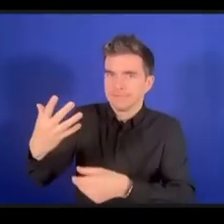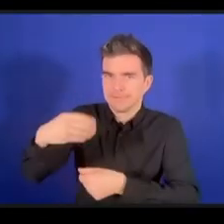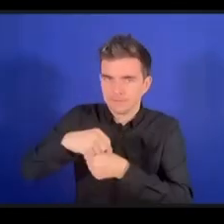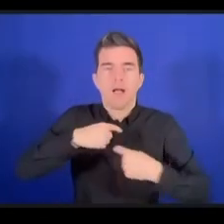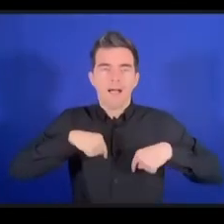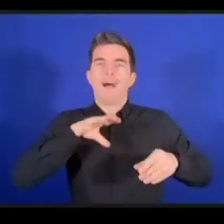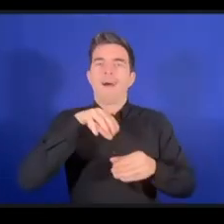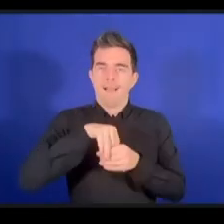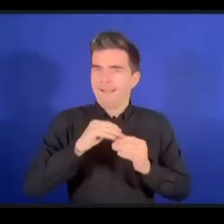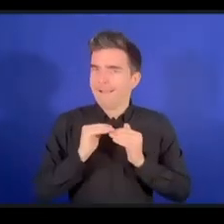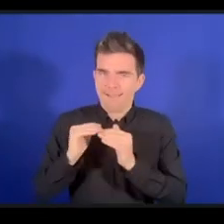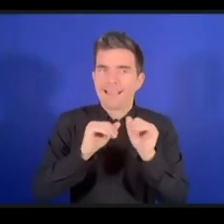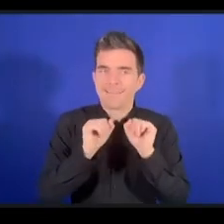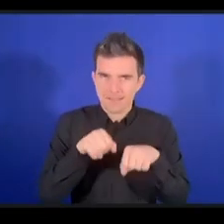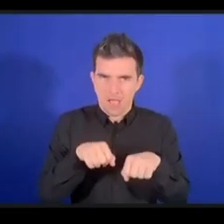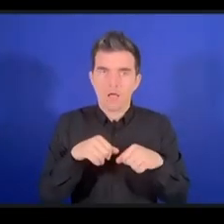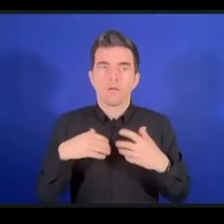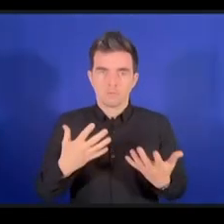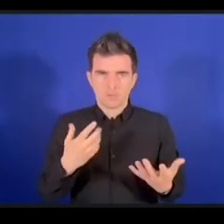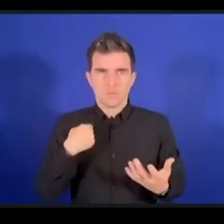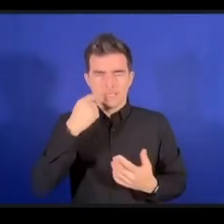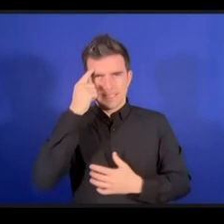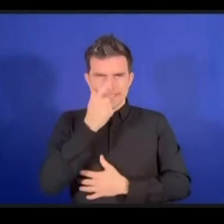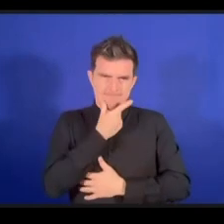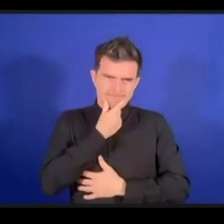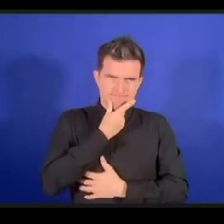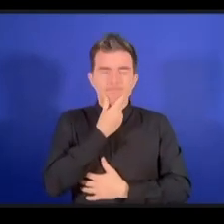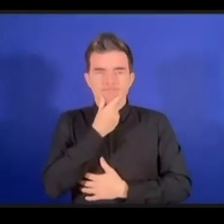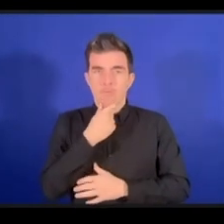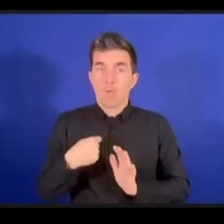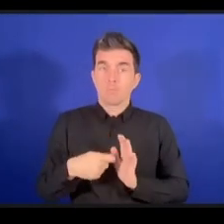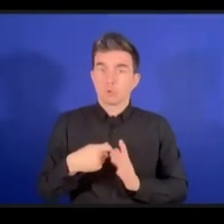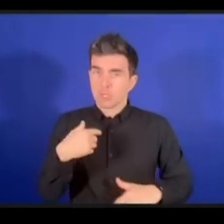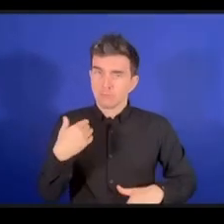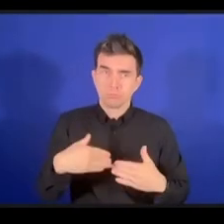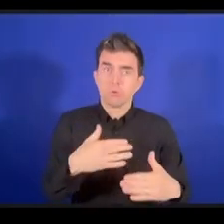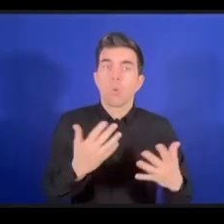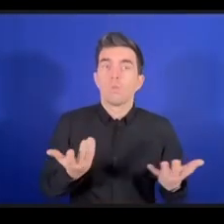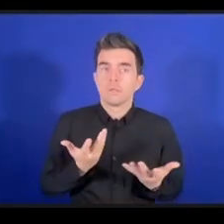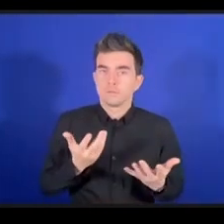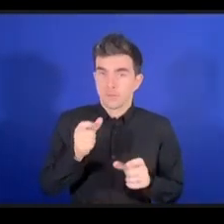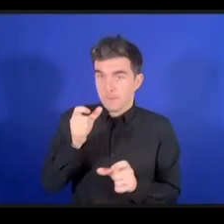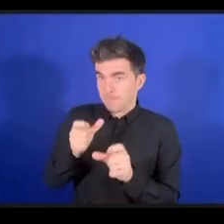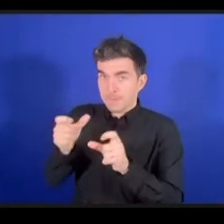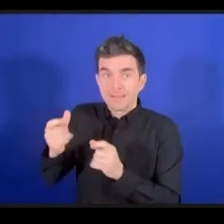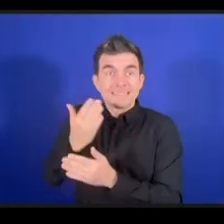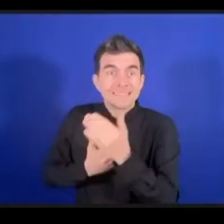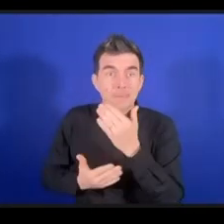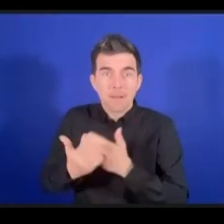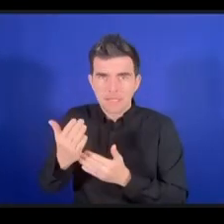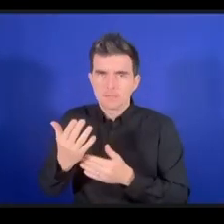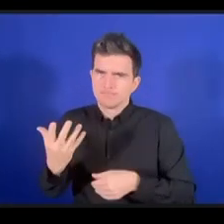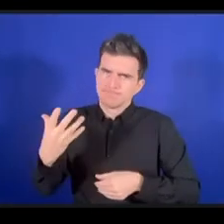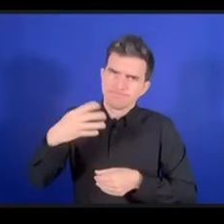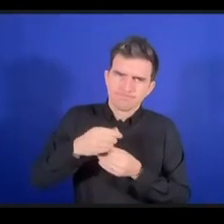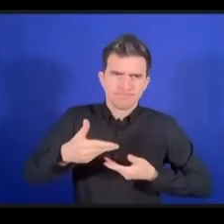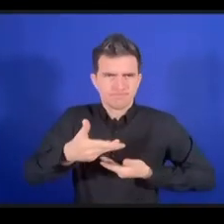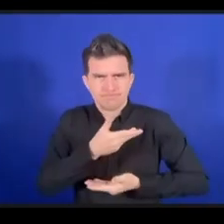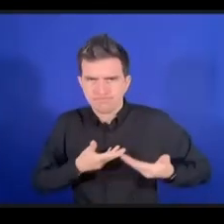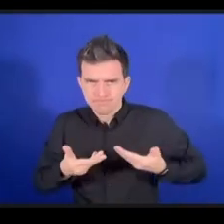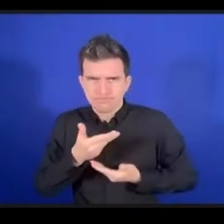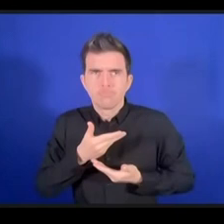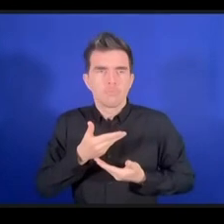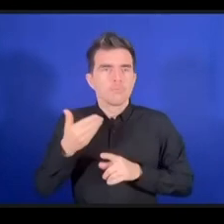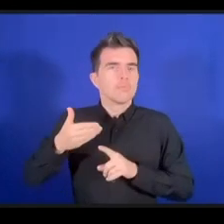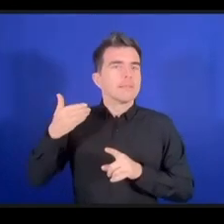候都发现在 IGF 的早些时候我们就发现了我们要让更多的残障人士来参会，